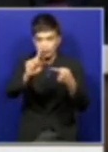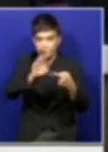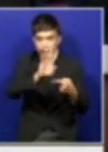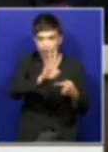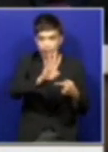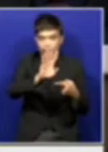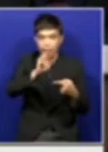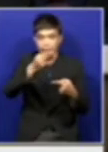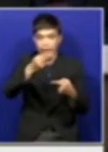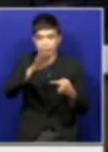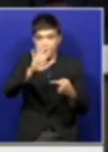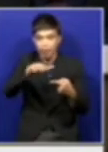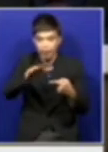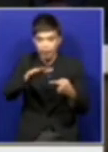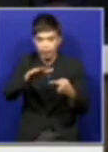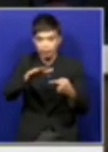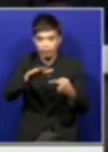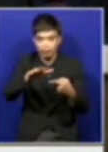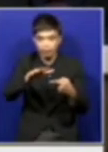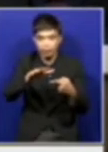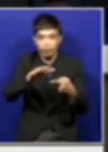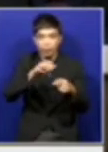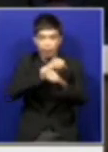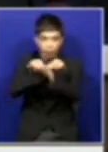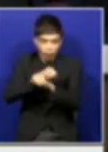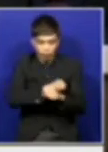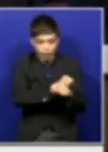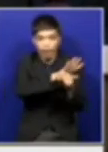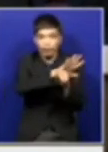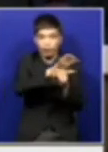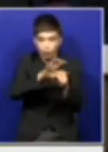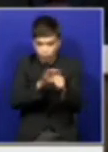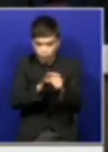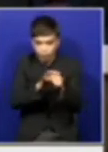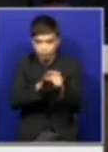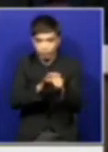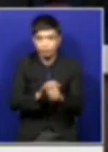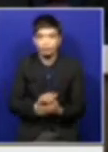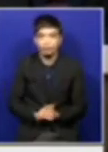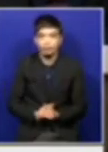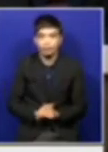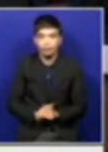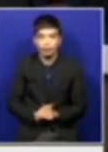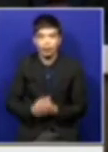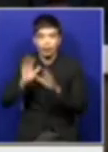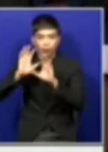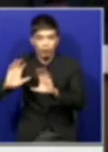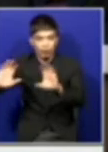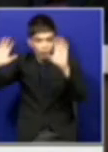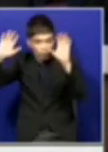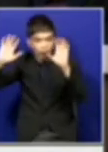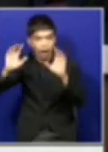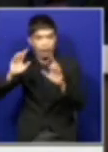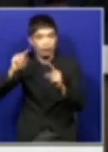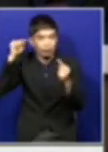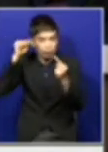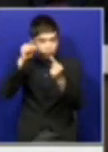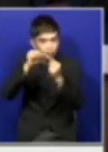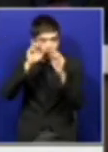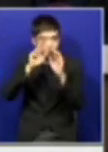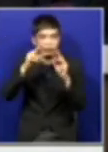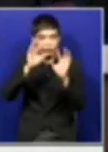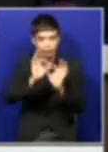45,000 ล้านบาทฟังดูจากการตอบของฝั่งรัฐบาลแล้วจะให้ความสำคัญยกย่องเชิดชู